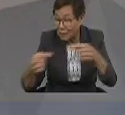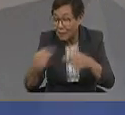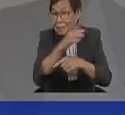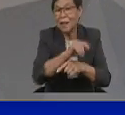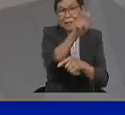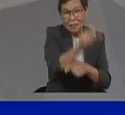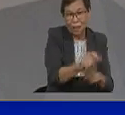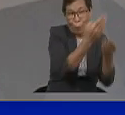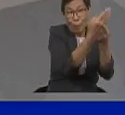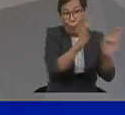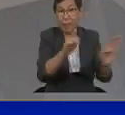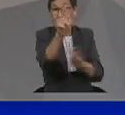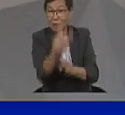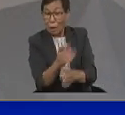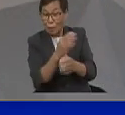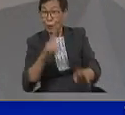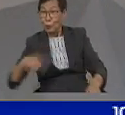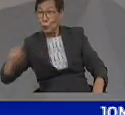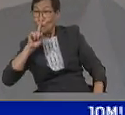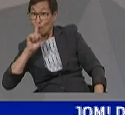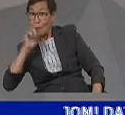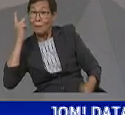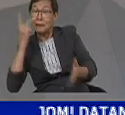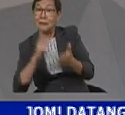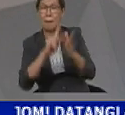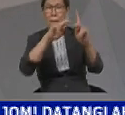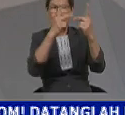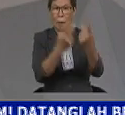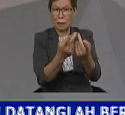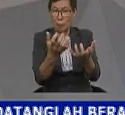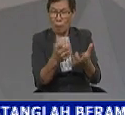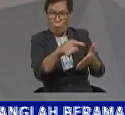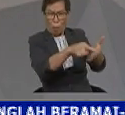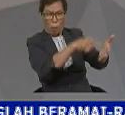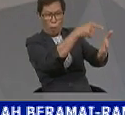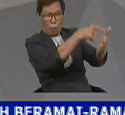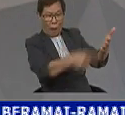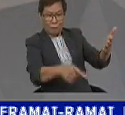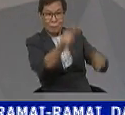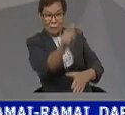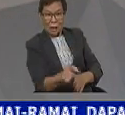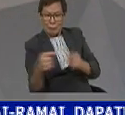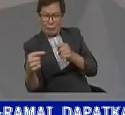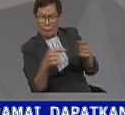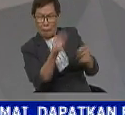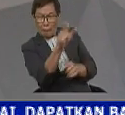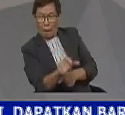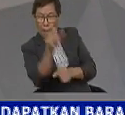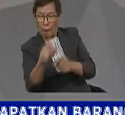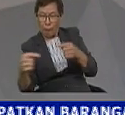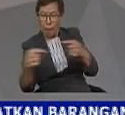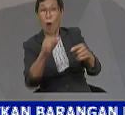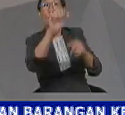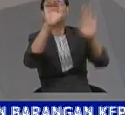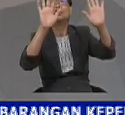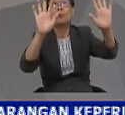calon bebas jadi pastikan anda kenal apa Ti mana yang ingin anda Pangkah calon-calon yang bakal bertanding karena 10